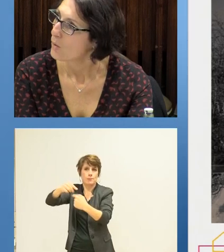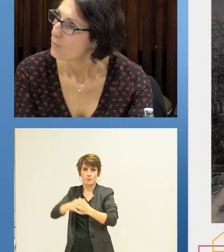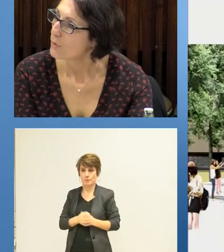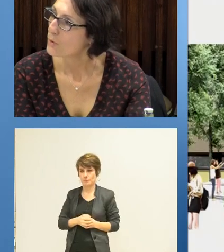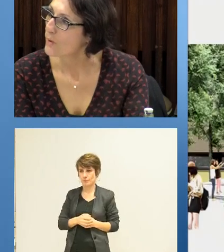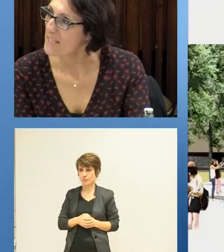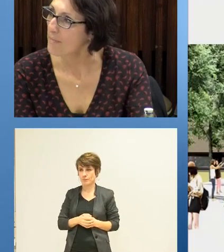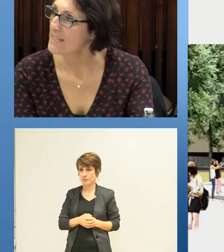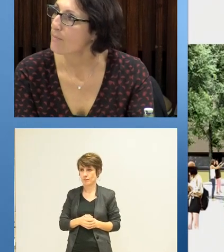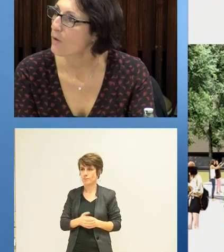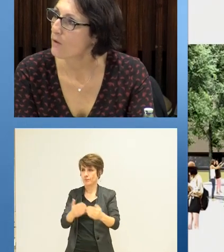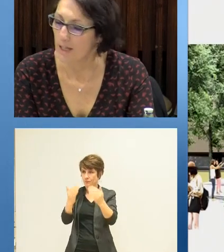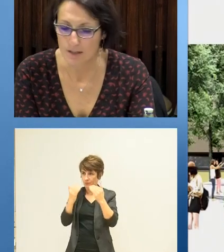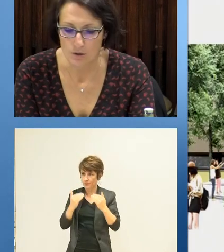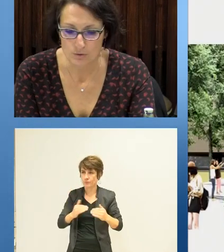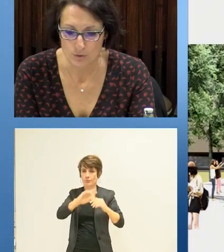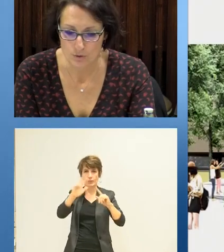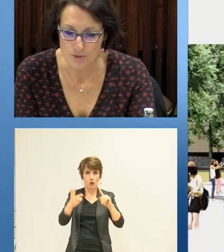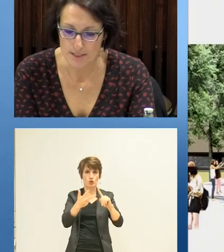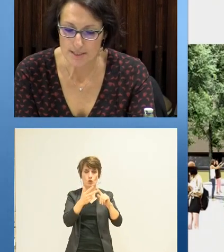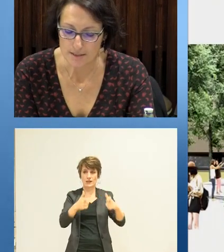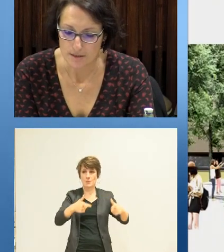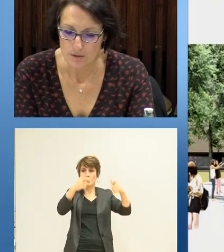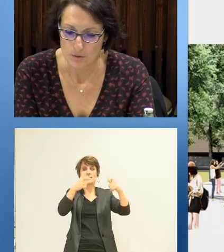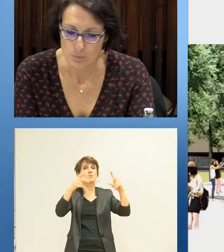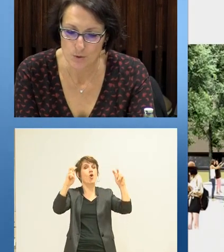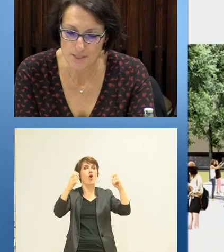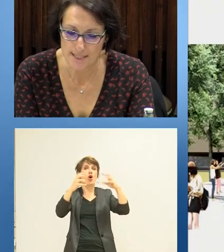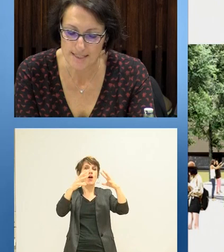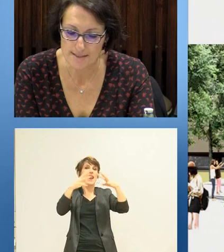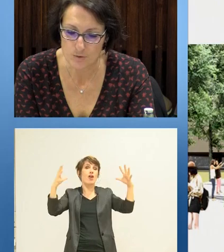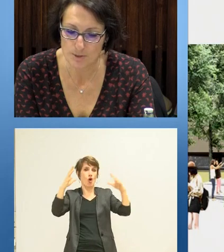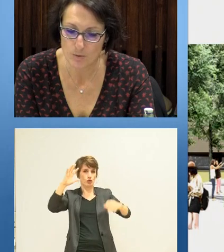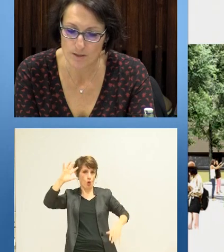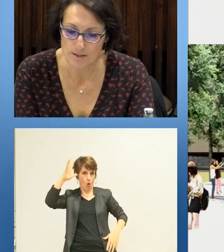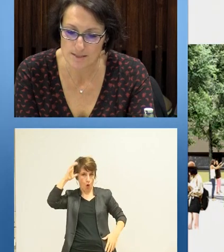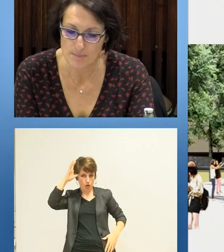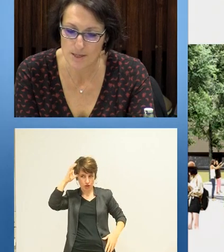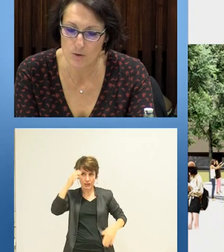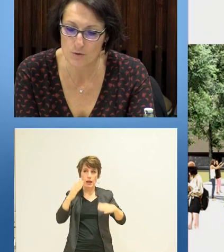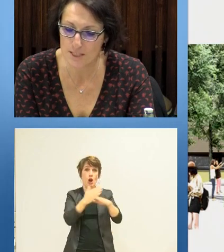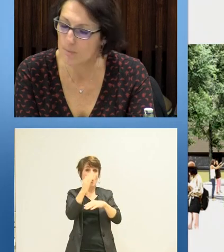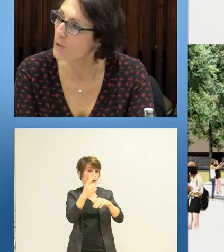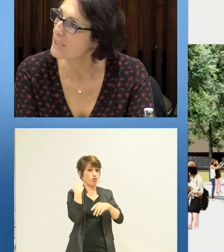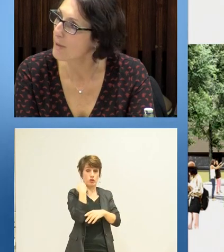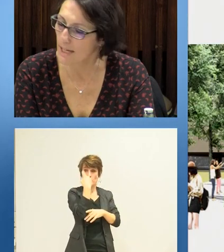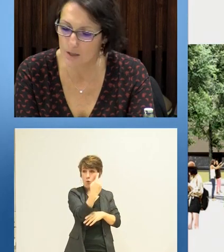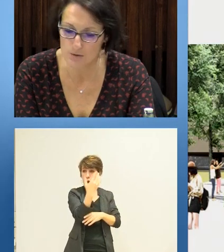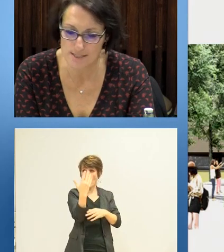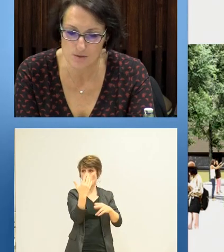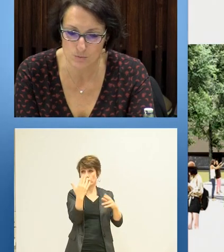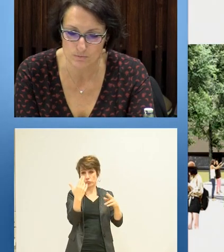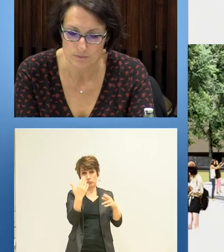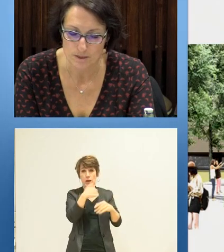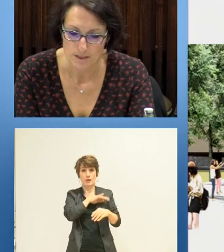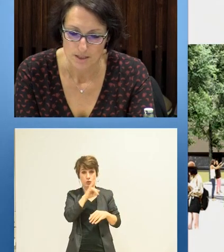pour le troisième bâtiment la grande orangerie le projet classé en numéro 1 s'appelle l'orangerie portée par la grande